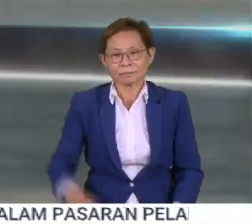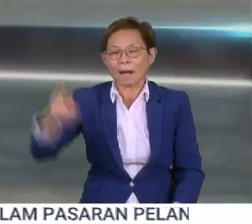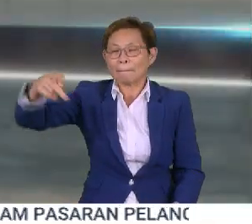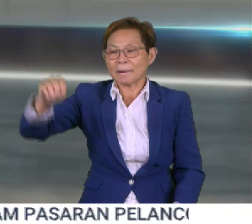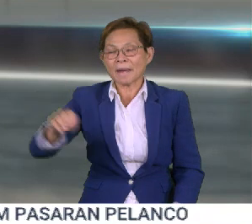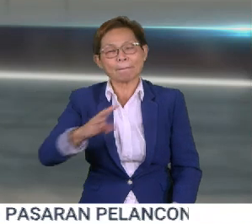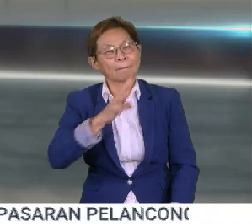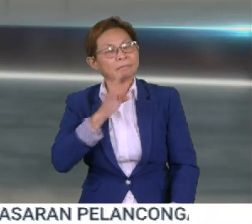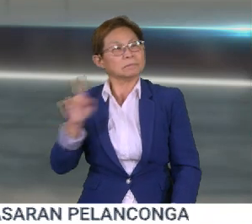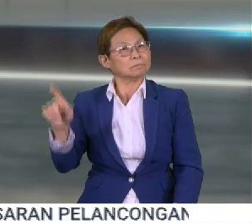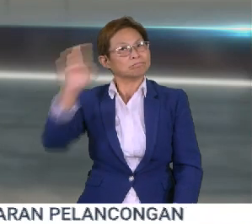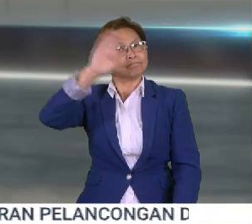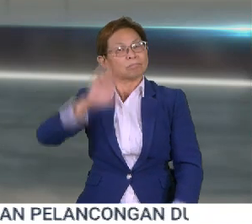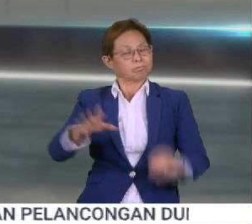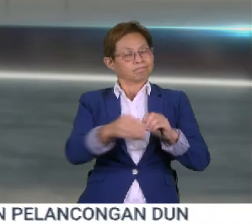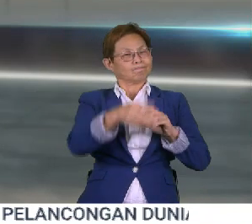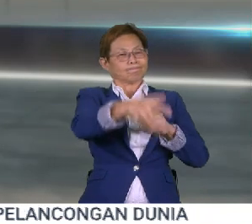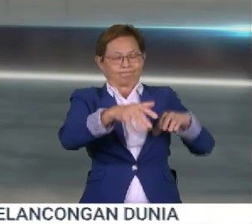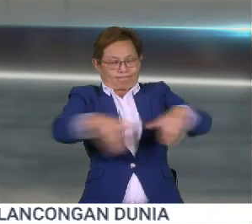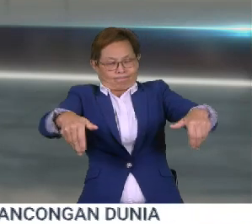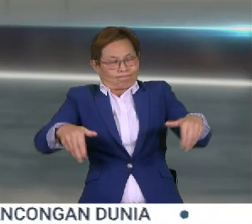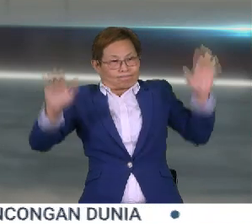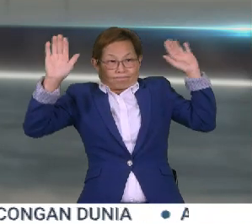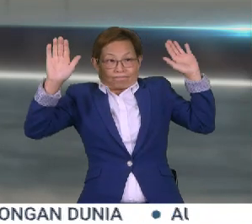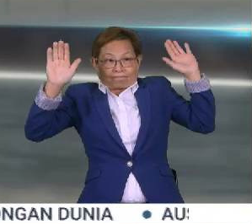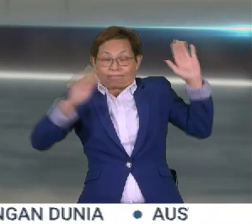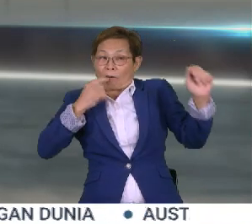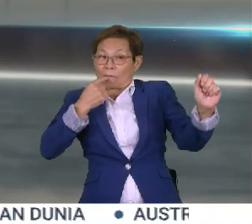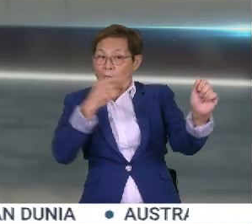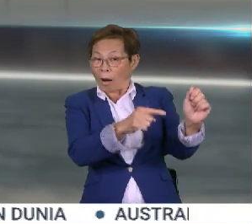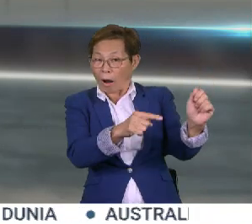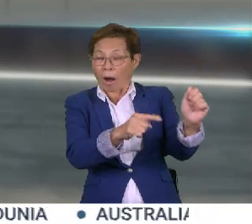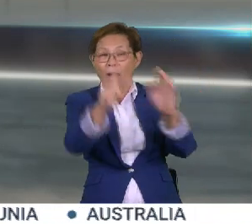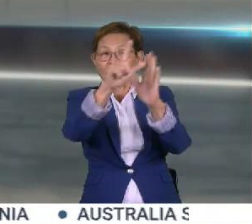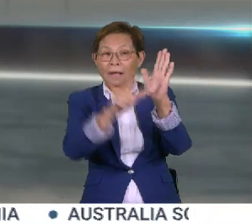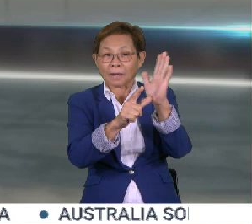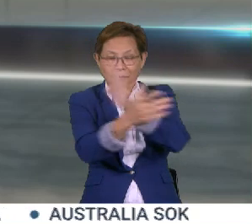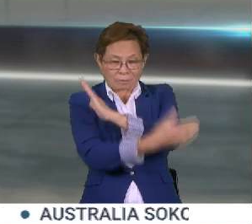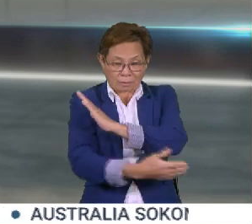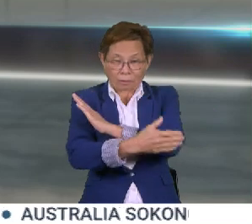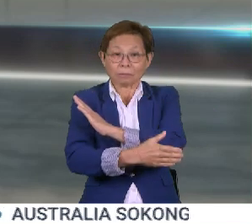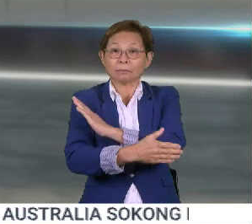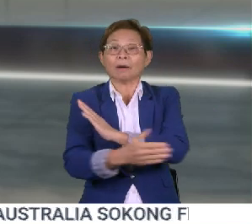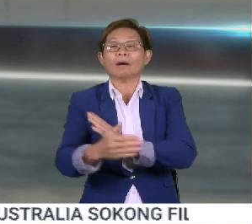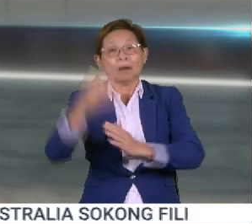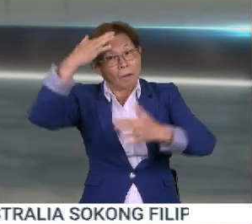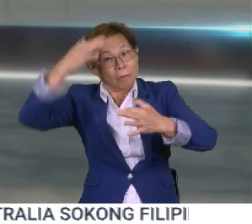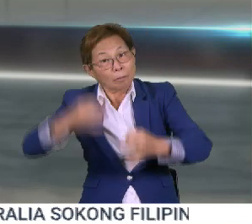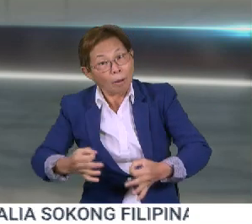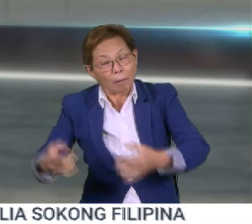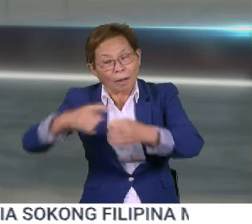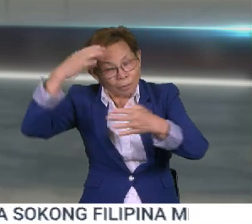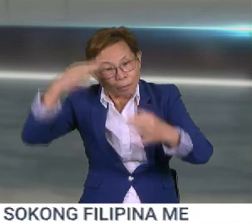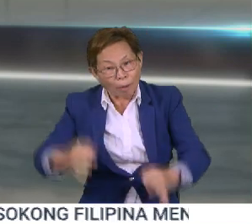menegaskan beliau tidak pernah campur tangan dan memberi arahan kepada bekas Harun dalam keputusan